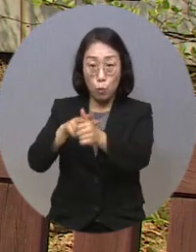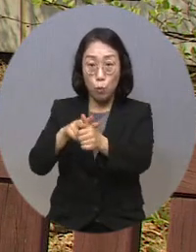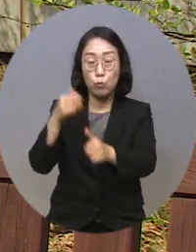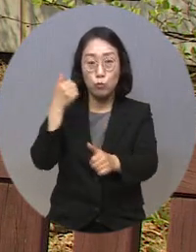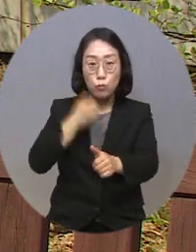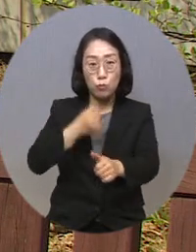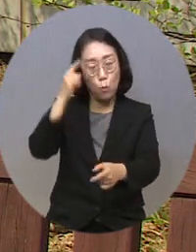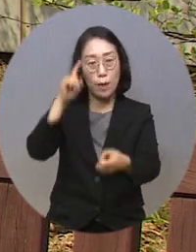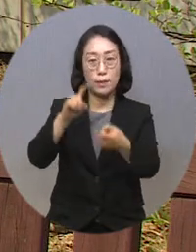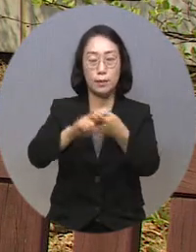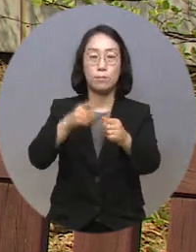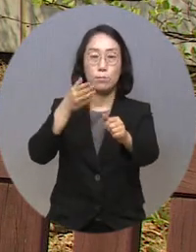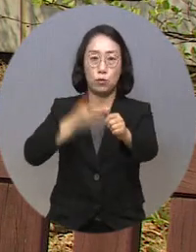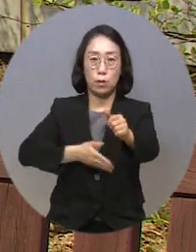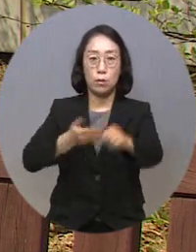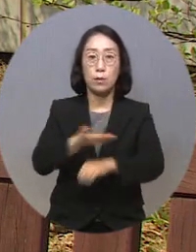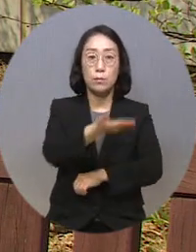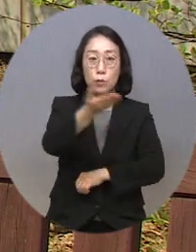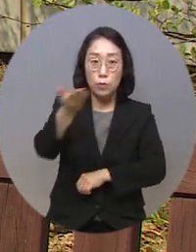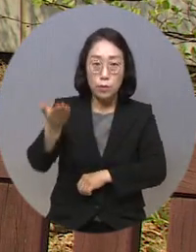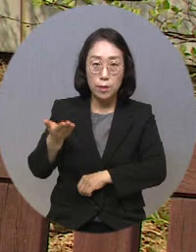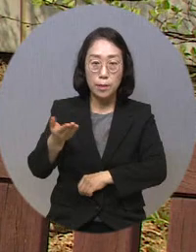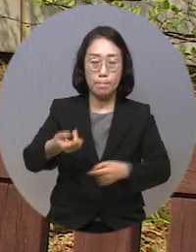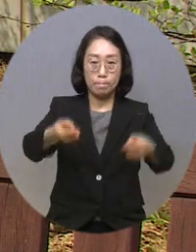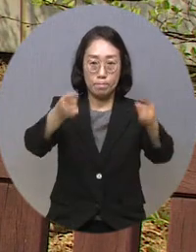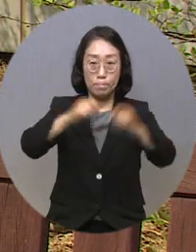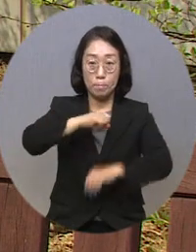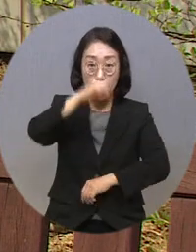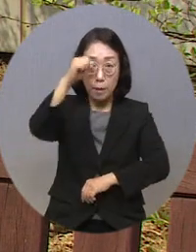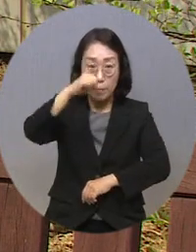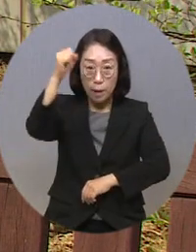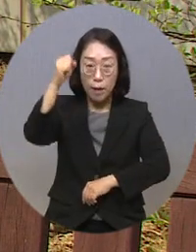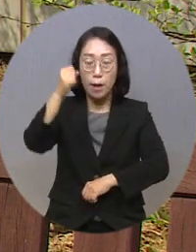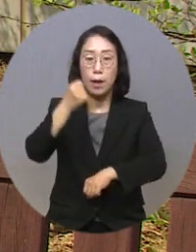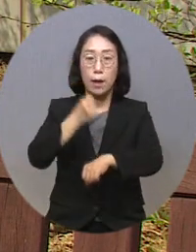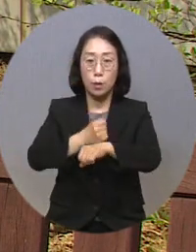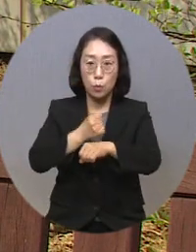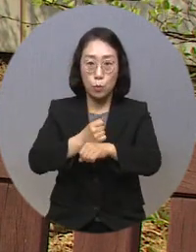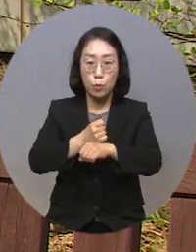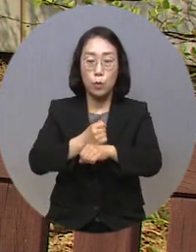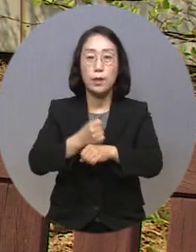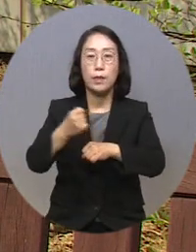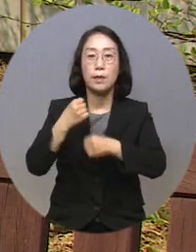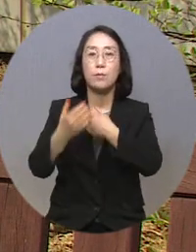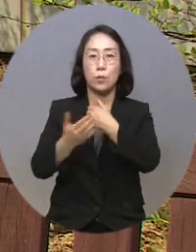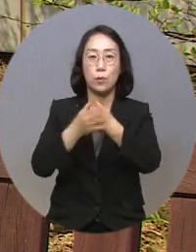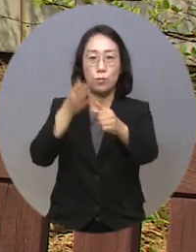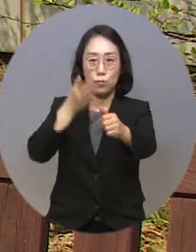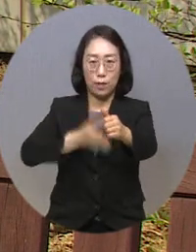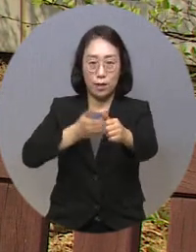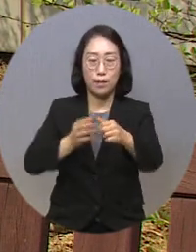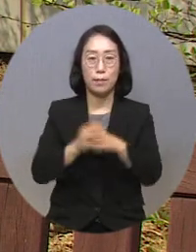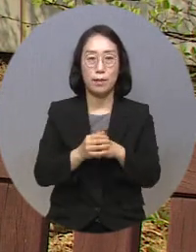가져주시고 그분들이 제도권에 들어갈 수 있도록 힘을 모아주시기를 간절히 바라겠습니다.